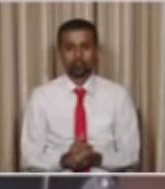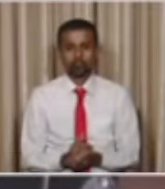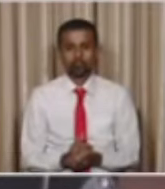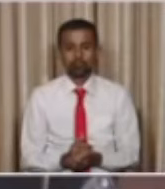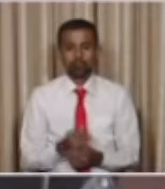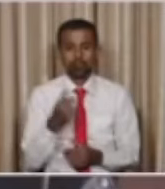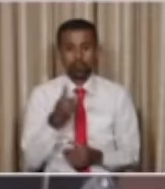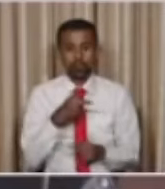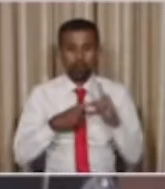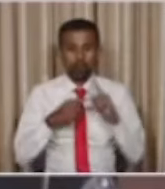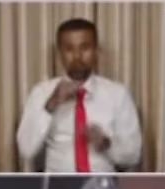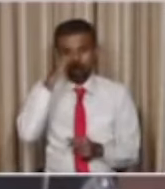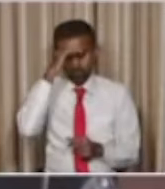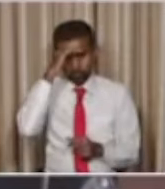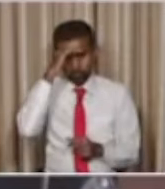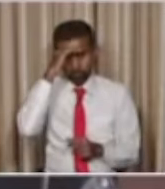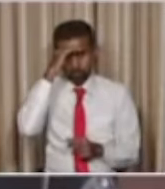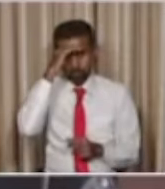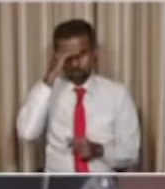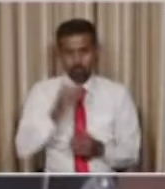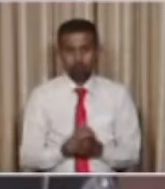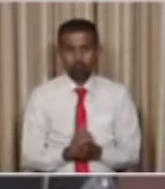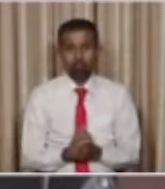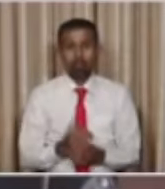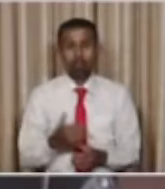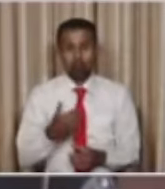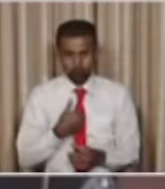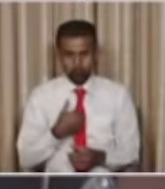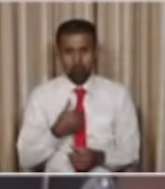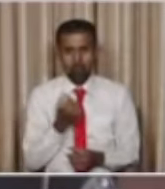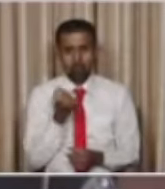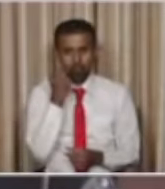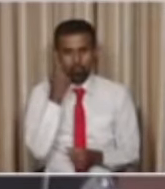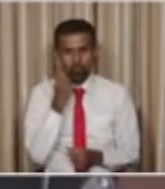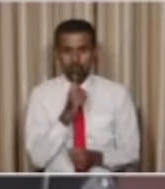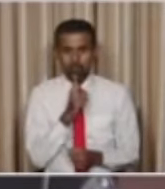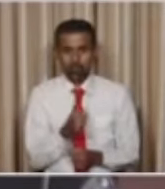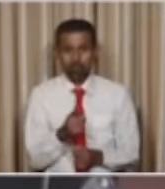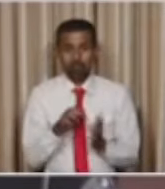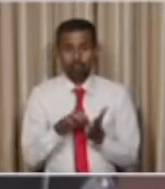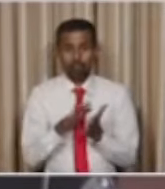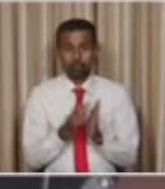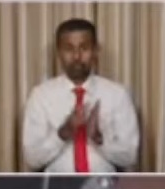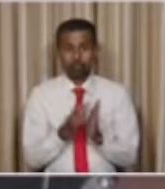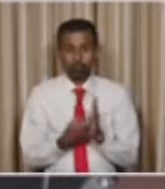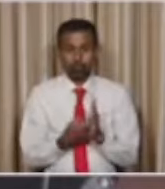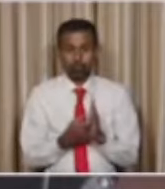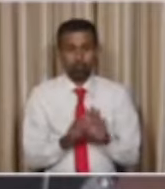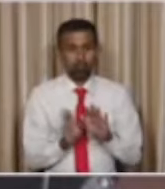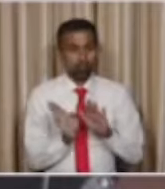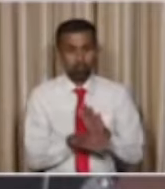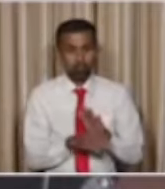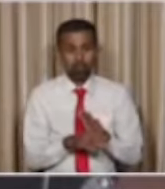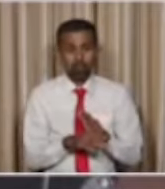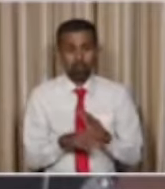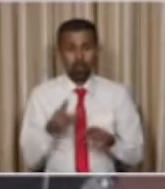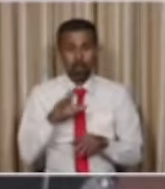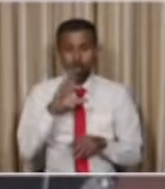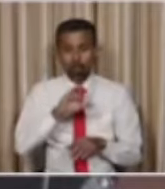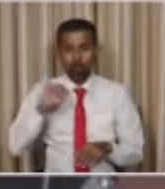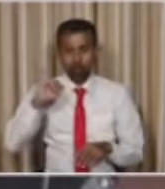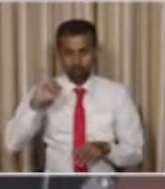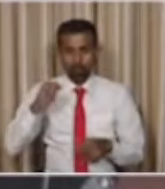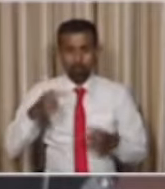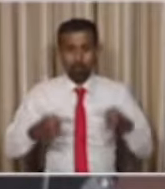Garu ni yoga kata lagi tu bukan? Mama yoga kerana stabil ni yoga. Titi bila hari ini kan maybe